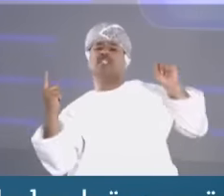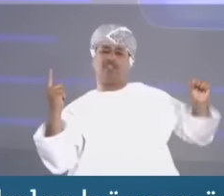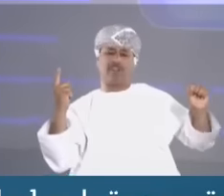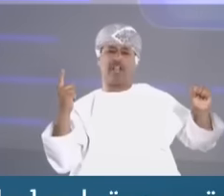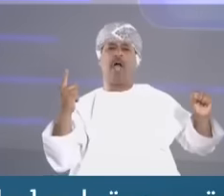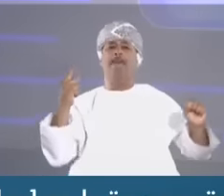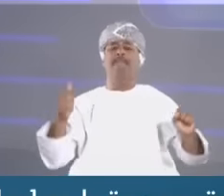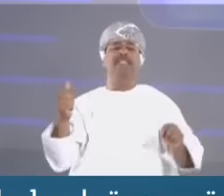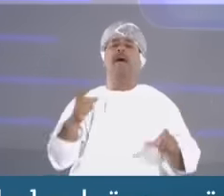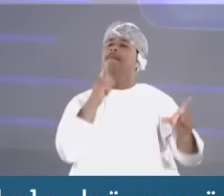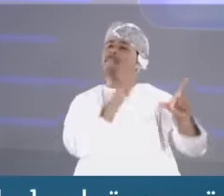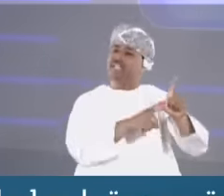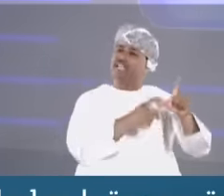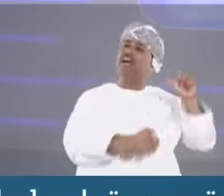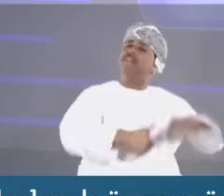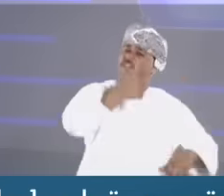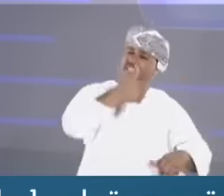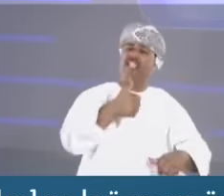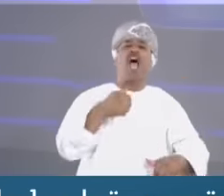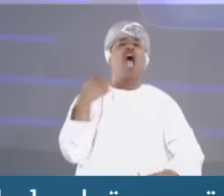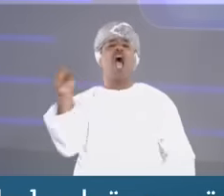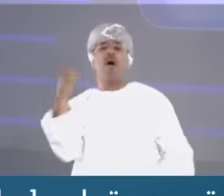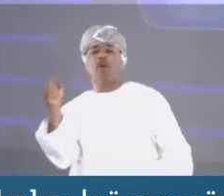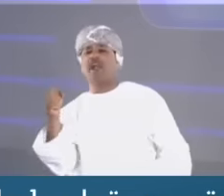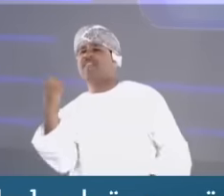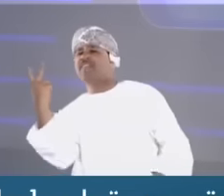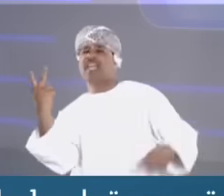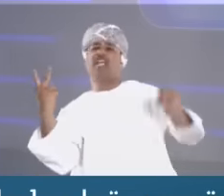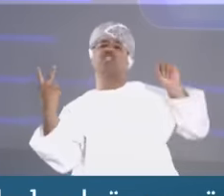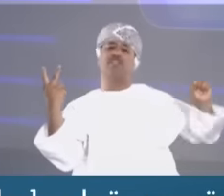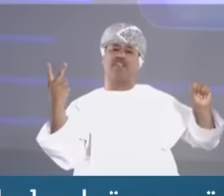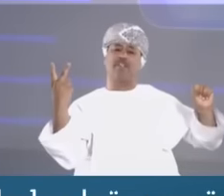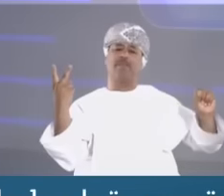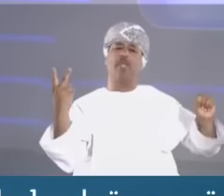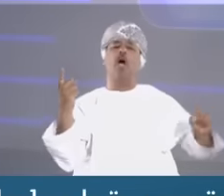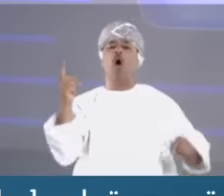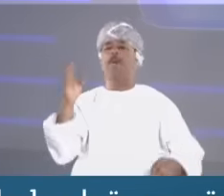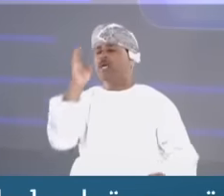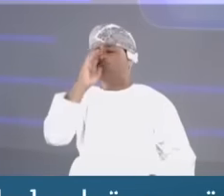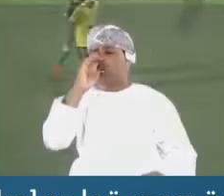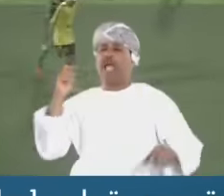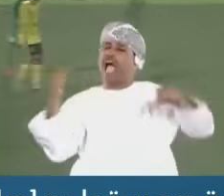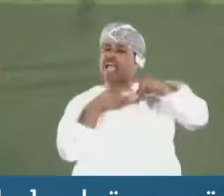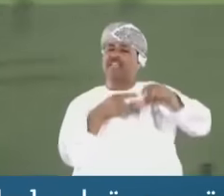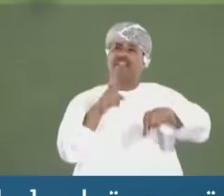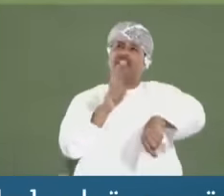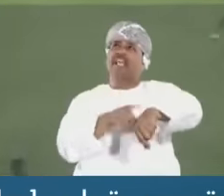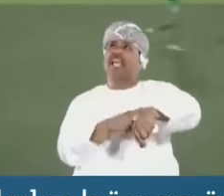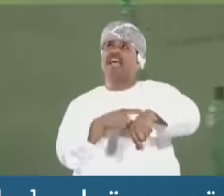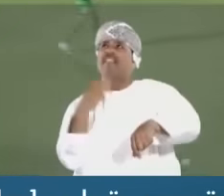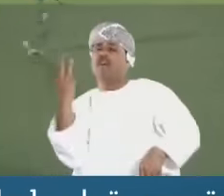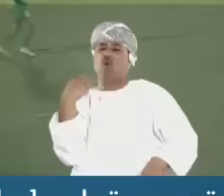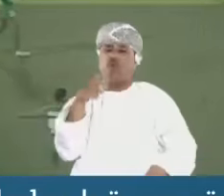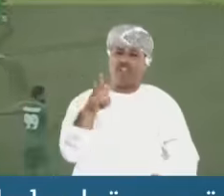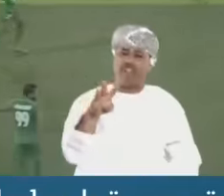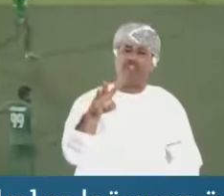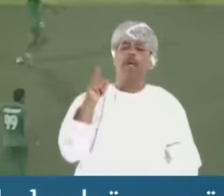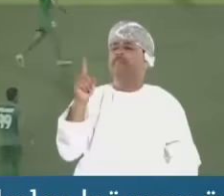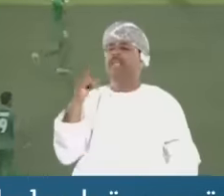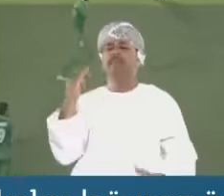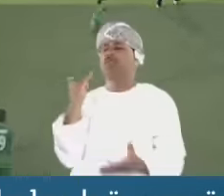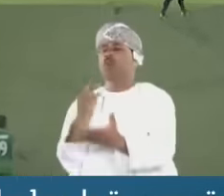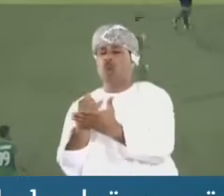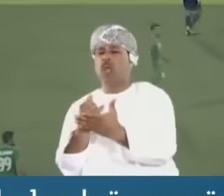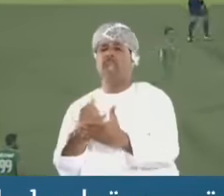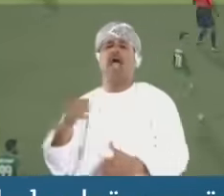الإيجابية لنادي مسقط بفوزه على الخابورة بهدفين نظيفين. هدف السويق جاء في الدقيقة 33 عن طريق اللاعب